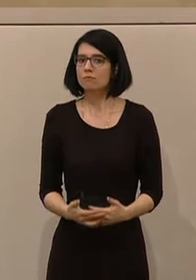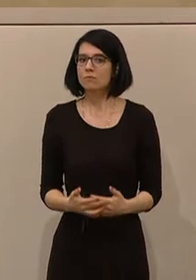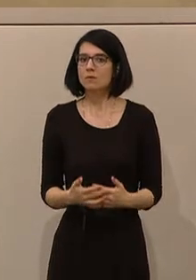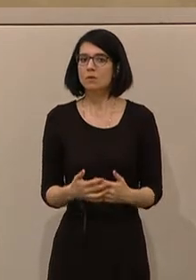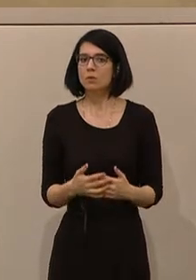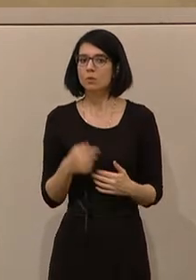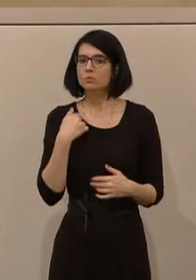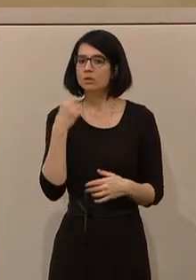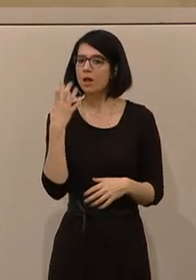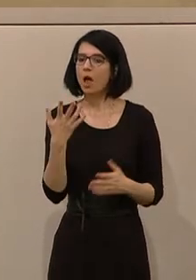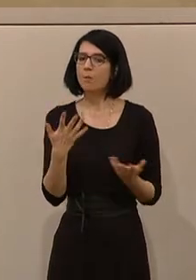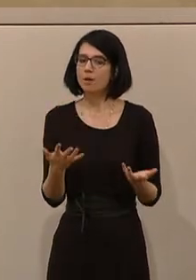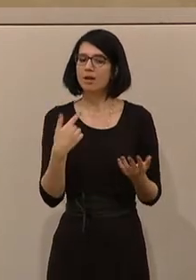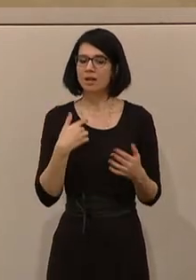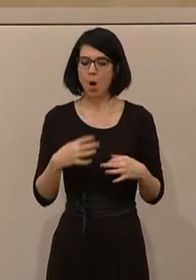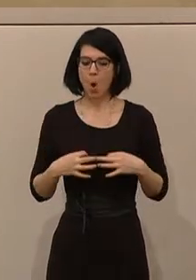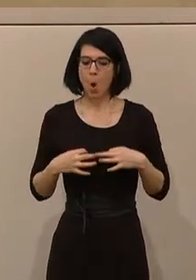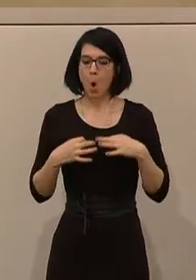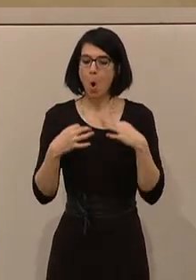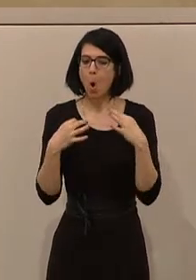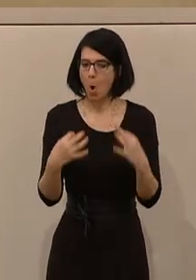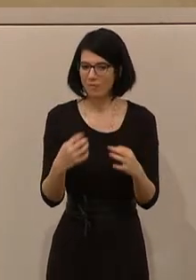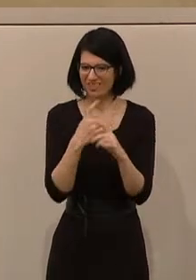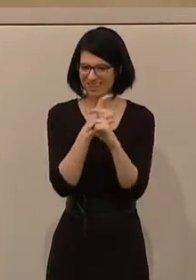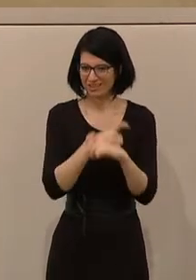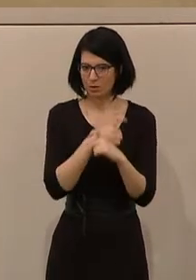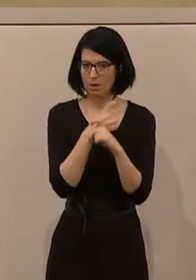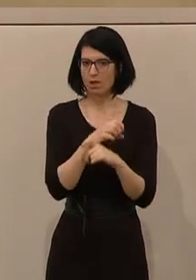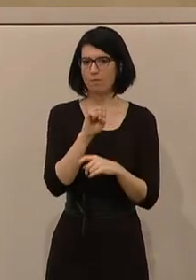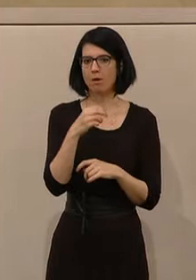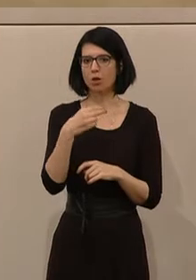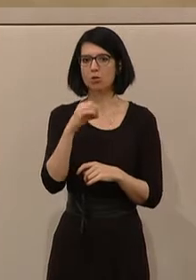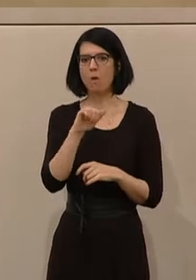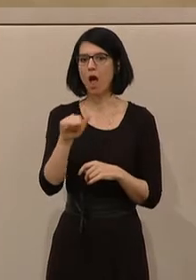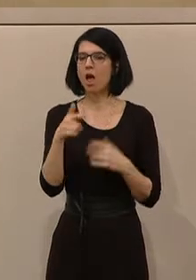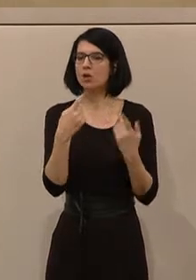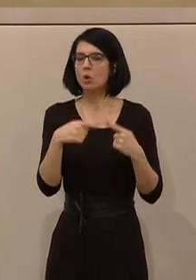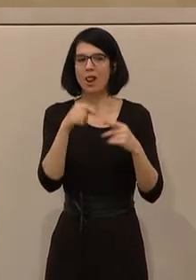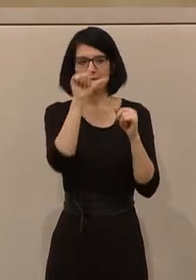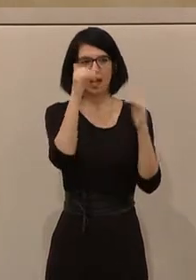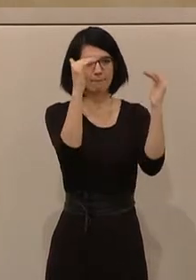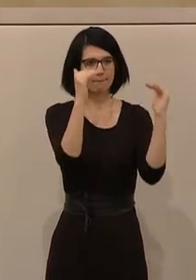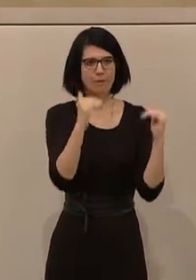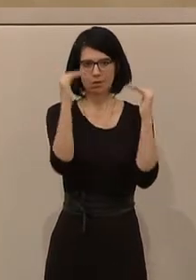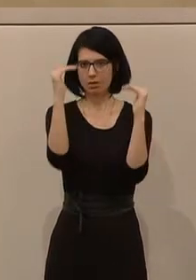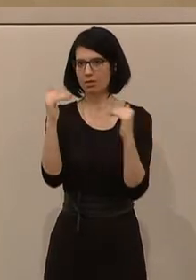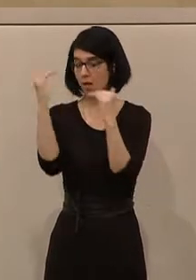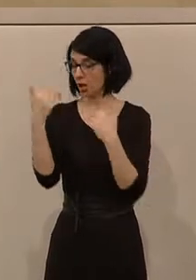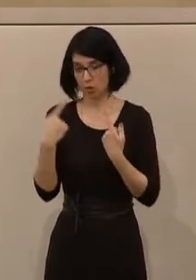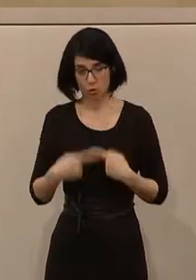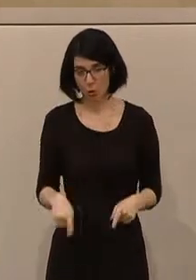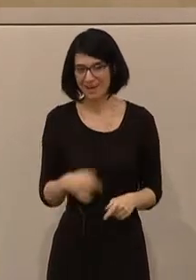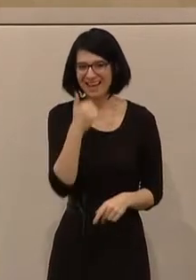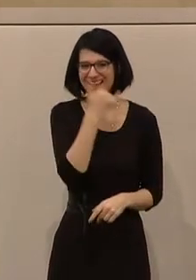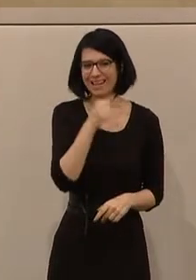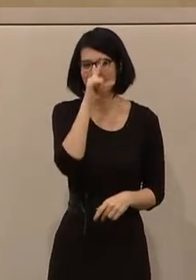zwar mit folgender Überlegung. Die Opfer der Shoah, die Namen von ihnen sollen hier angeführt werden, weil jeder Mensch hat